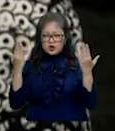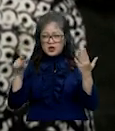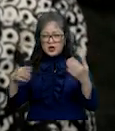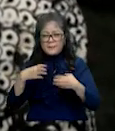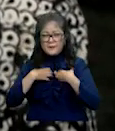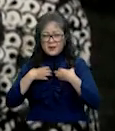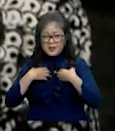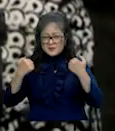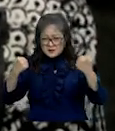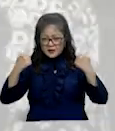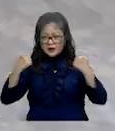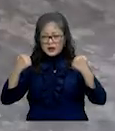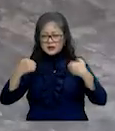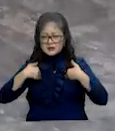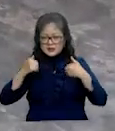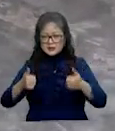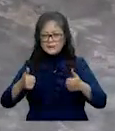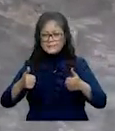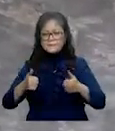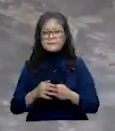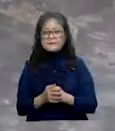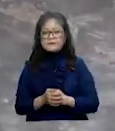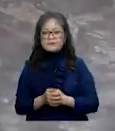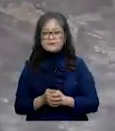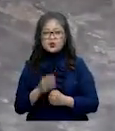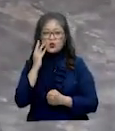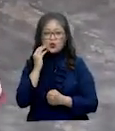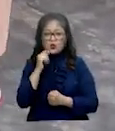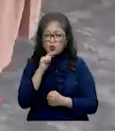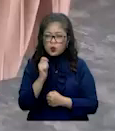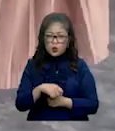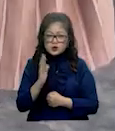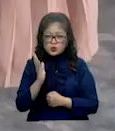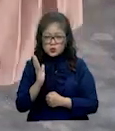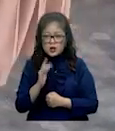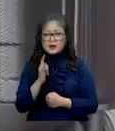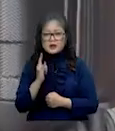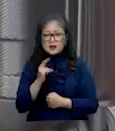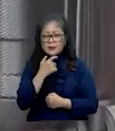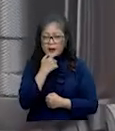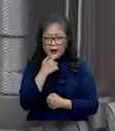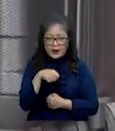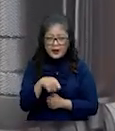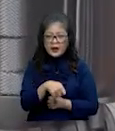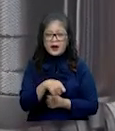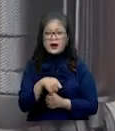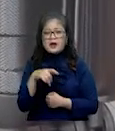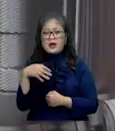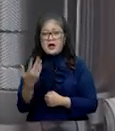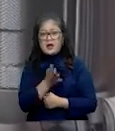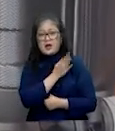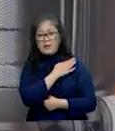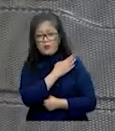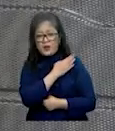kesehatan, sudah sangat siap. Usia lanjut tidak mengurangi tekad kakek Rustam, jamaah calon haji asal Kabupaten Blitar,